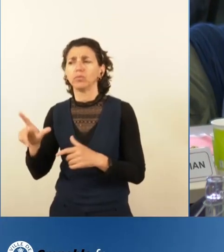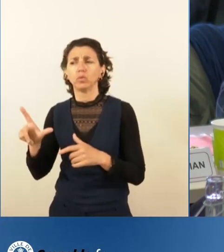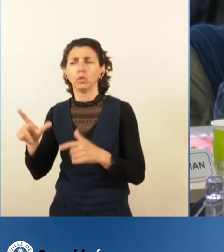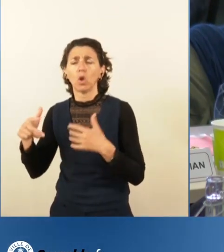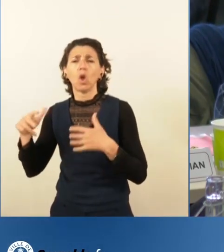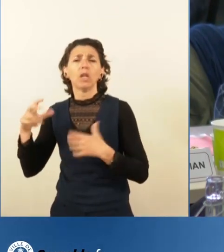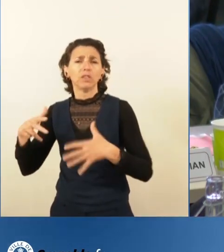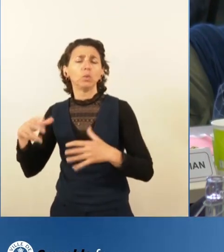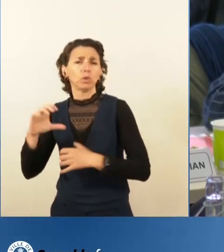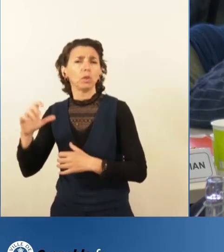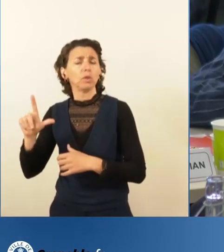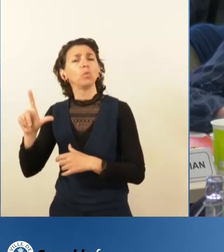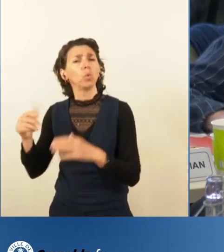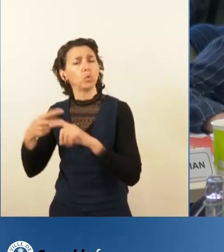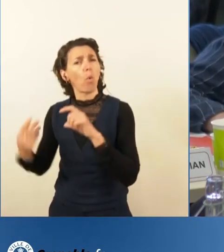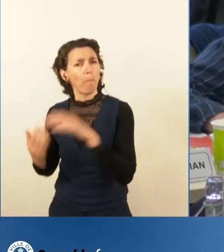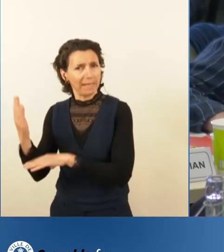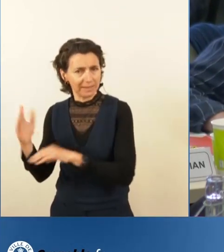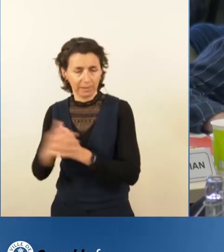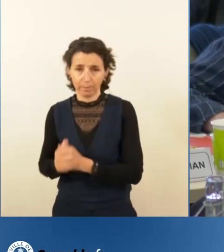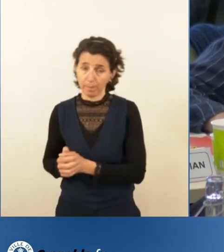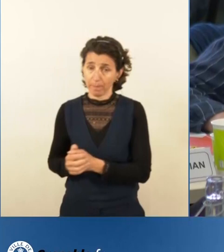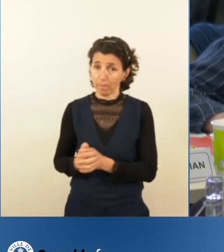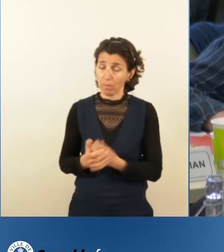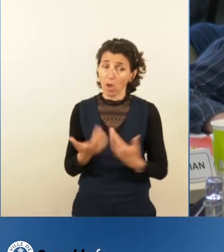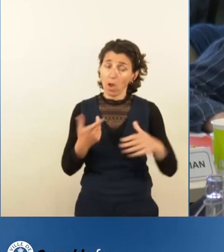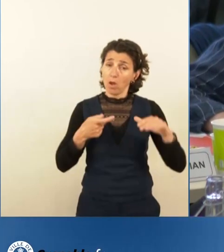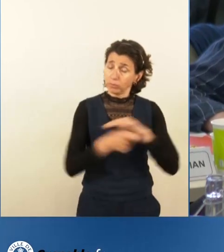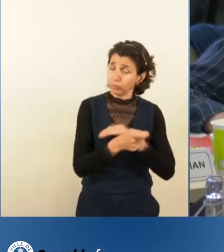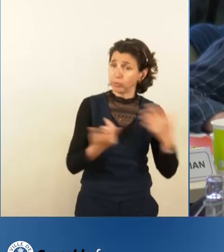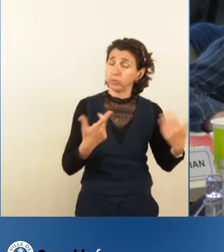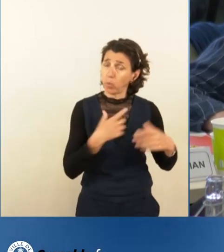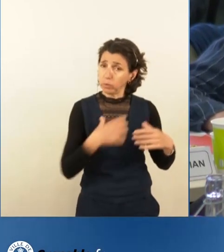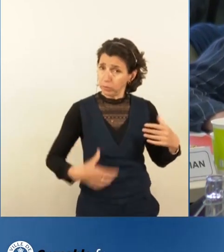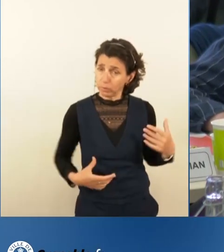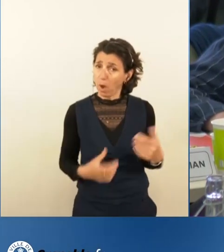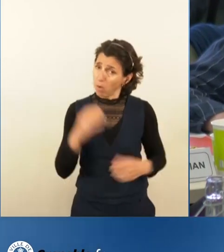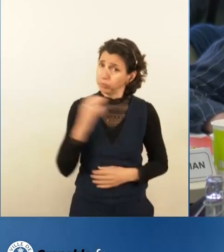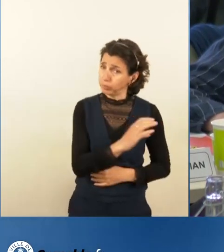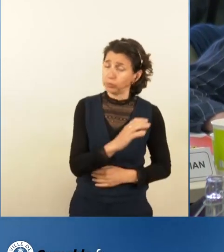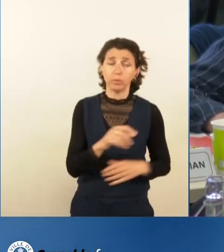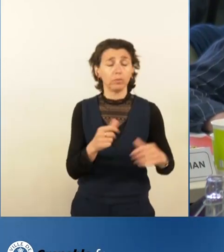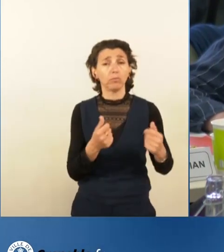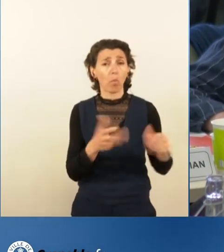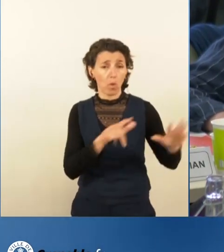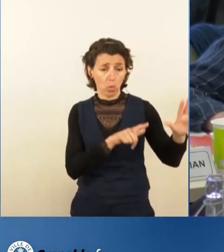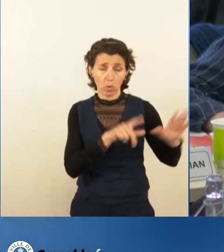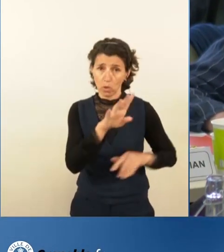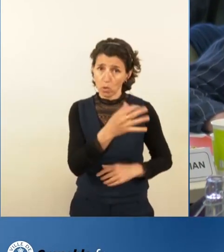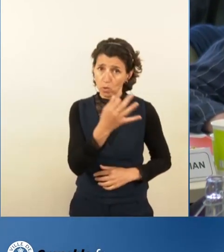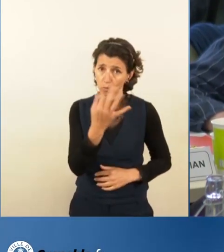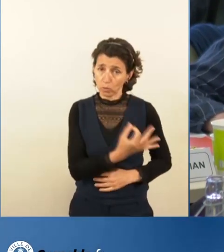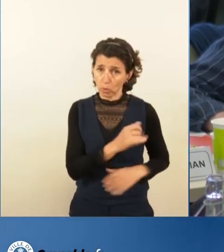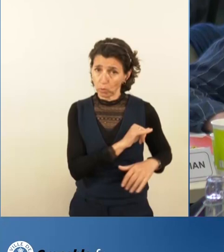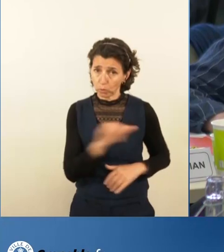séance donc là aussi un taux de subvention municipal très important entre 74% et même jusqu'à 97%